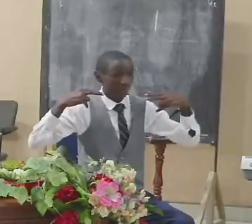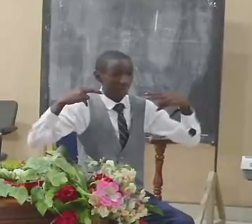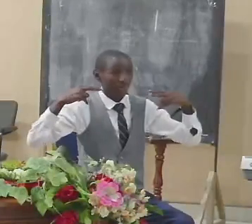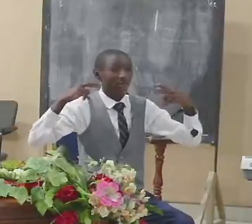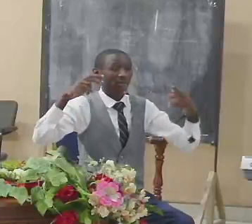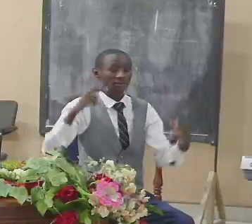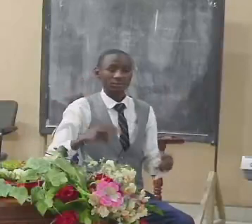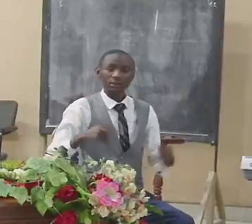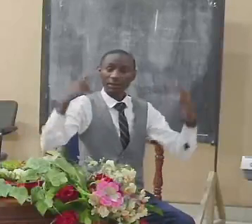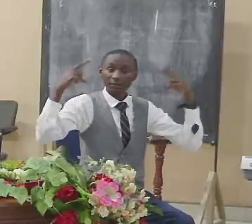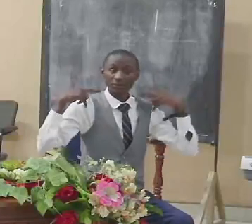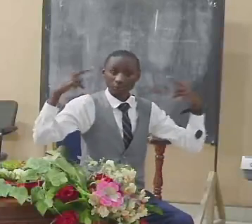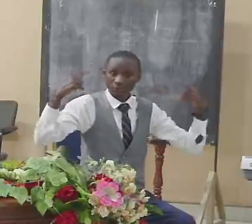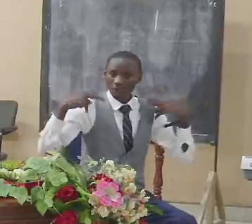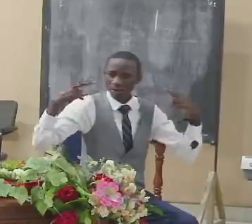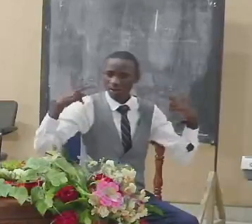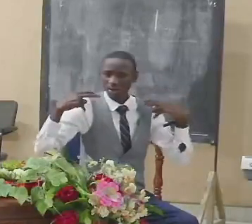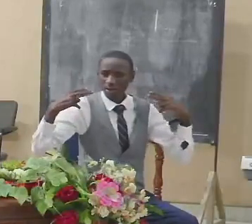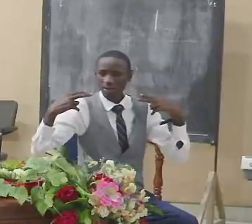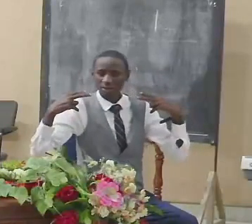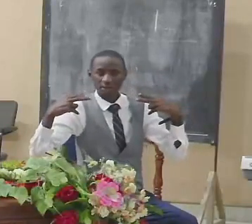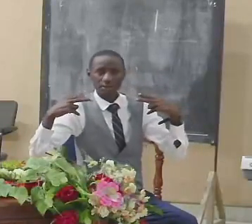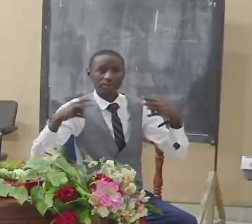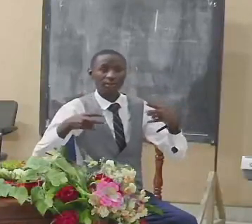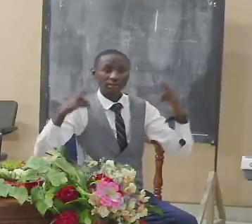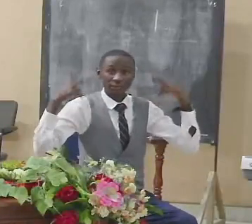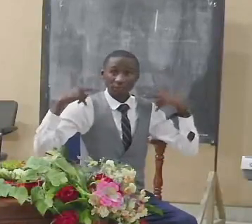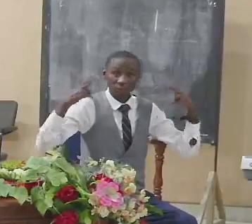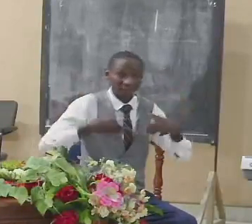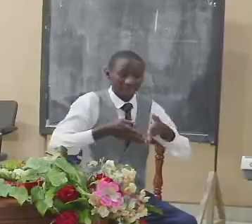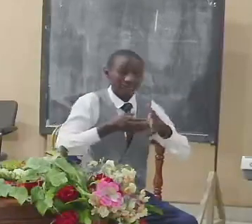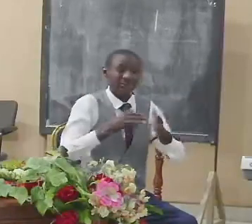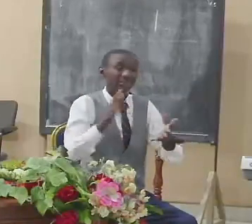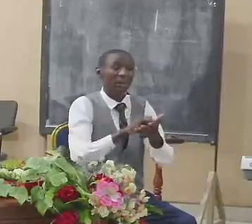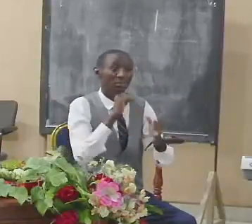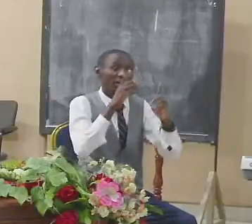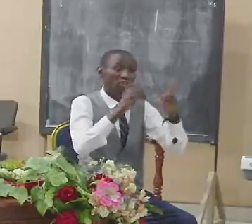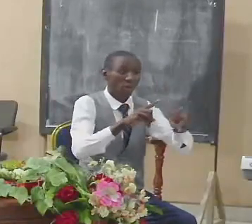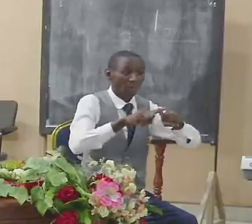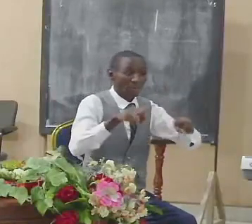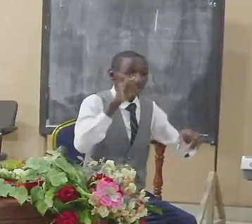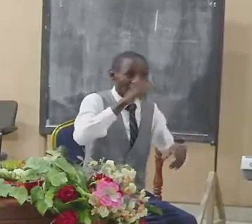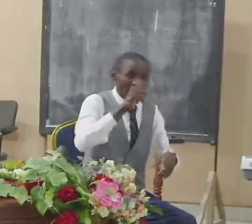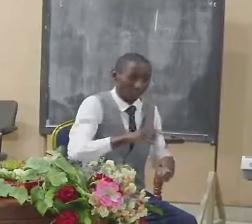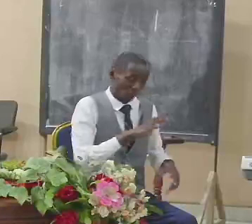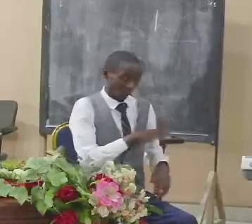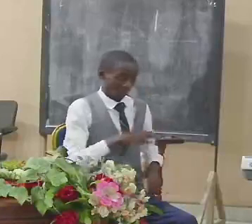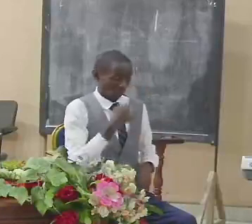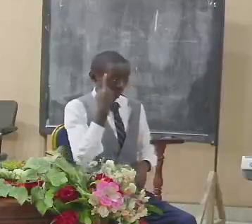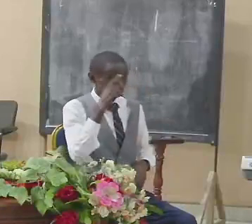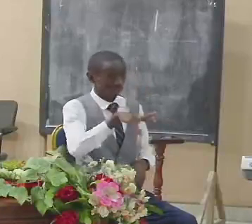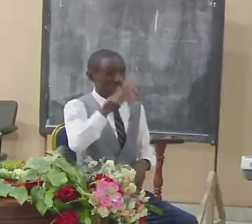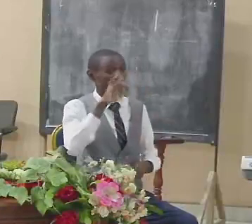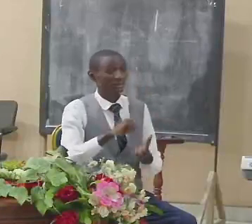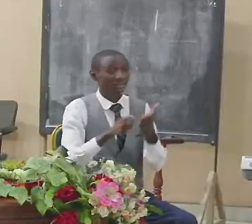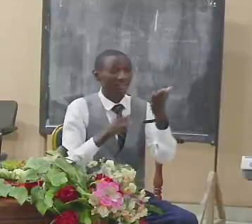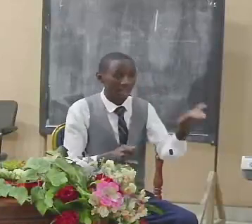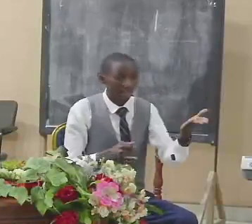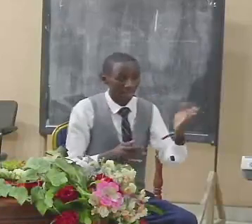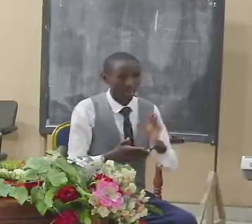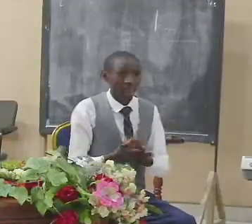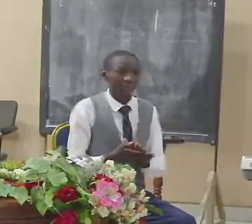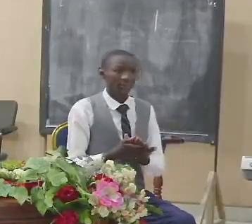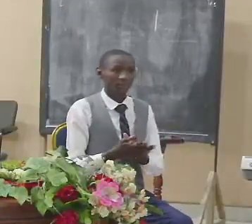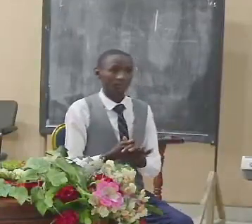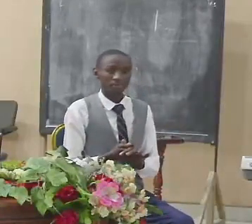don. Ça demande des caractères. Ushindi, oui. Haiko zawadi. Il faut des caractères. Inalomba kukua na tabia juu ya hili. Il